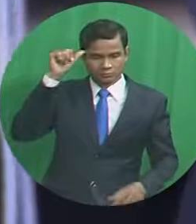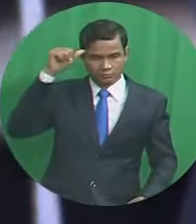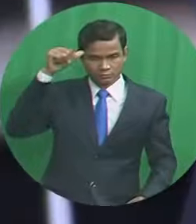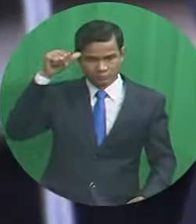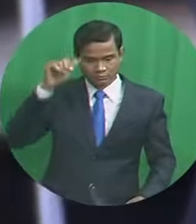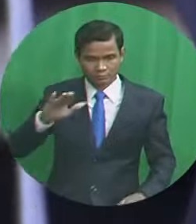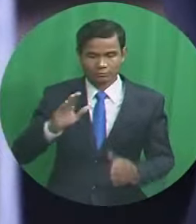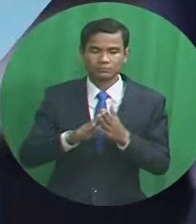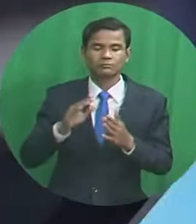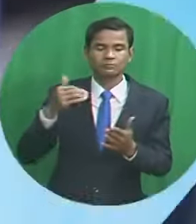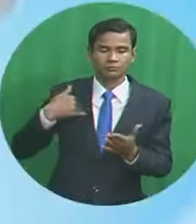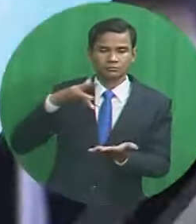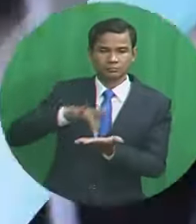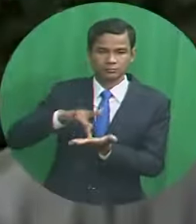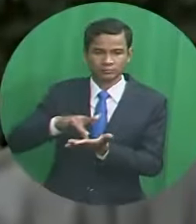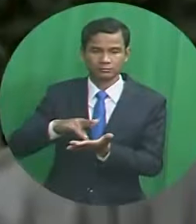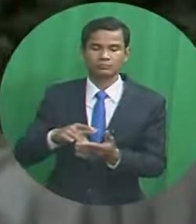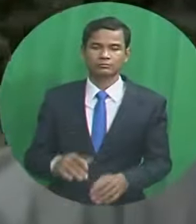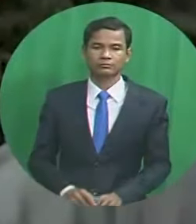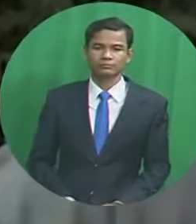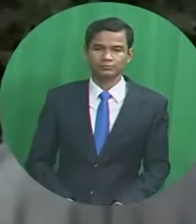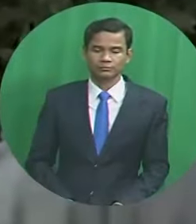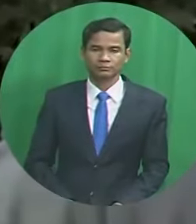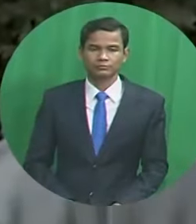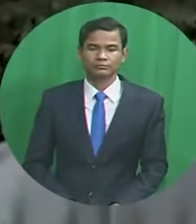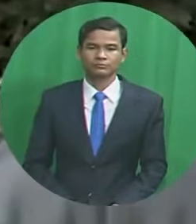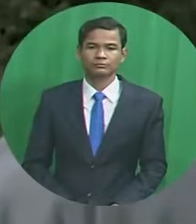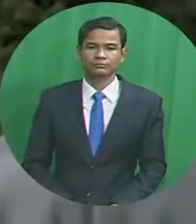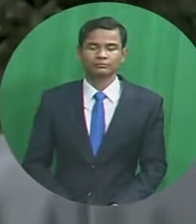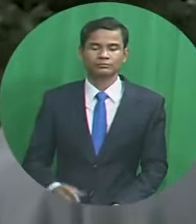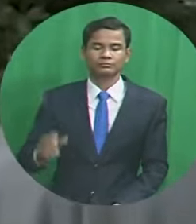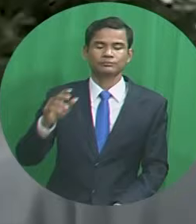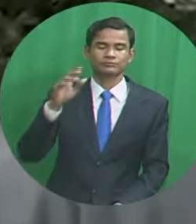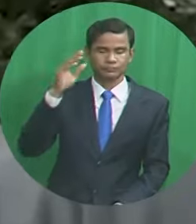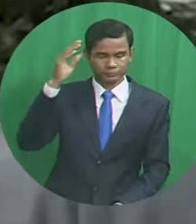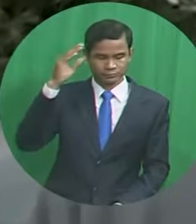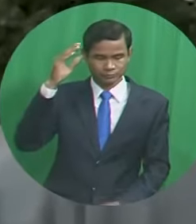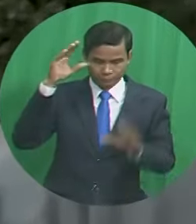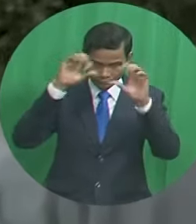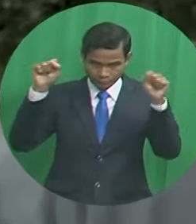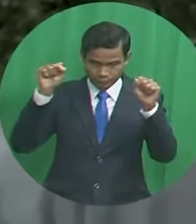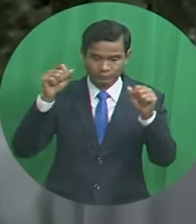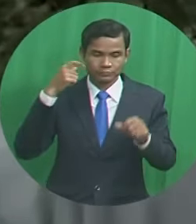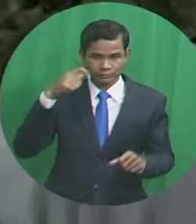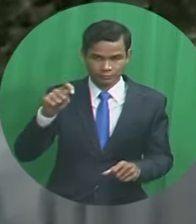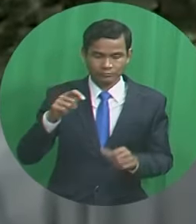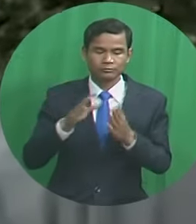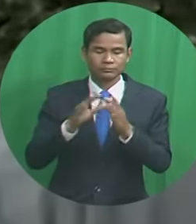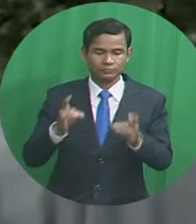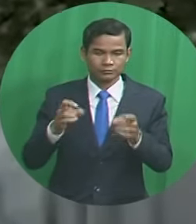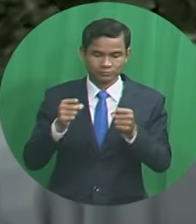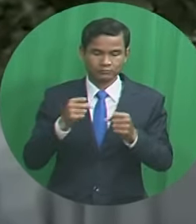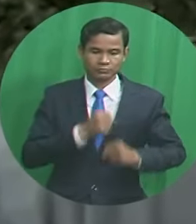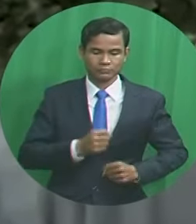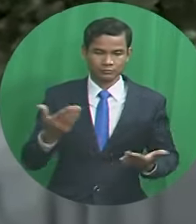នាំហាម៉ាស់ឆ្លាក់លោកសេឡែនស្គីបំពេញទស្សនកិច្ចទីតាំងពង្រឹងកម្លាំងថ្មី